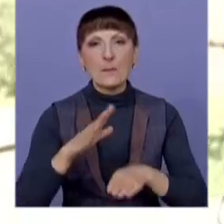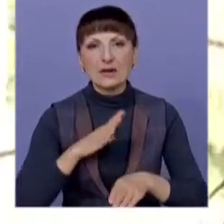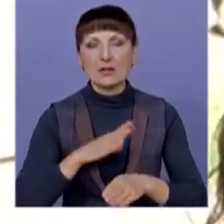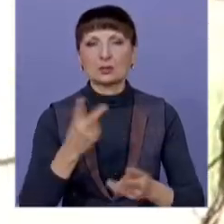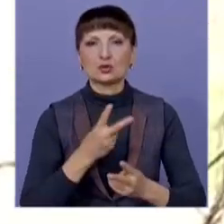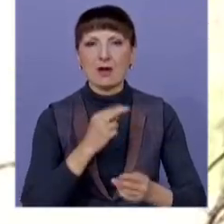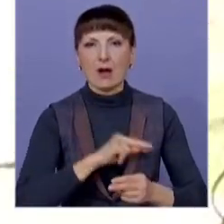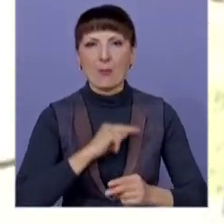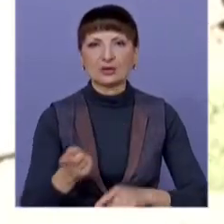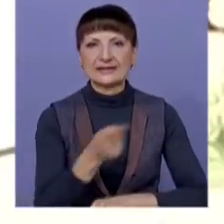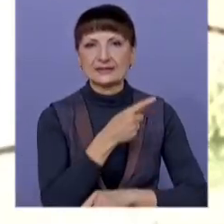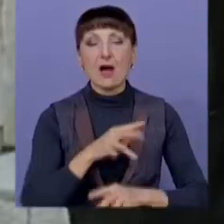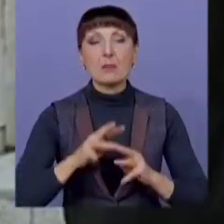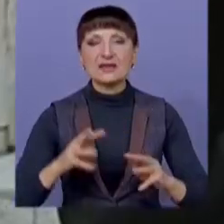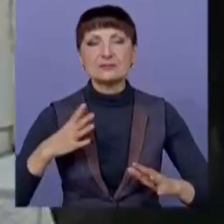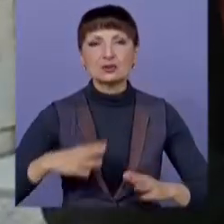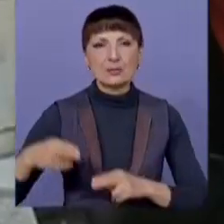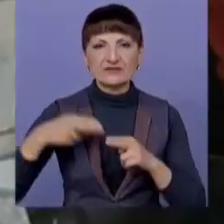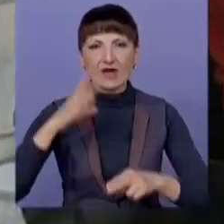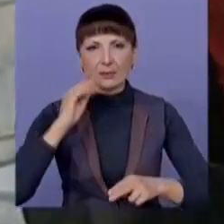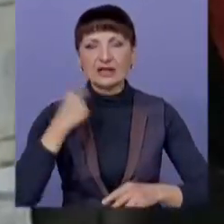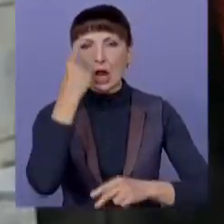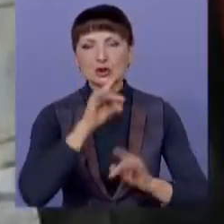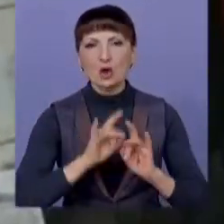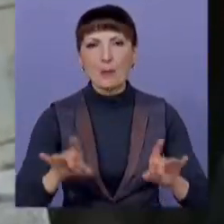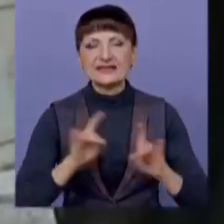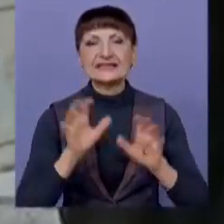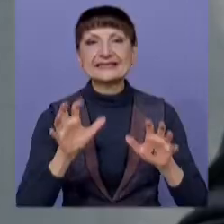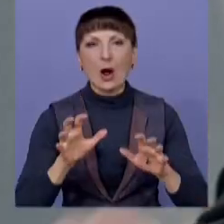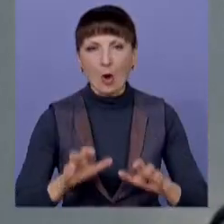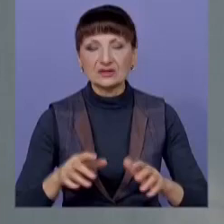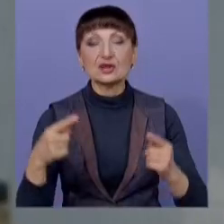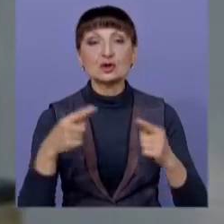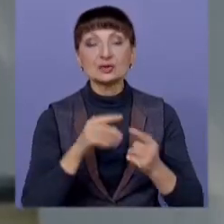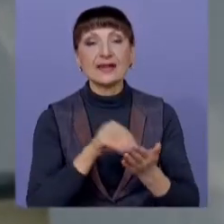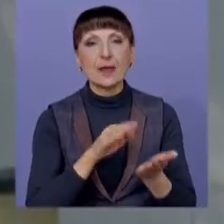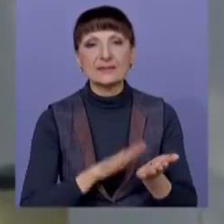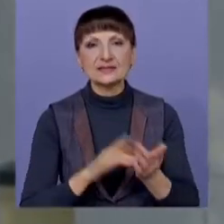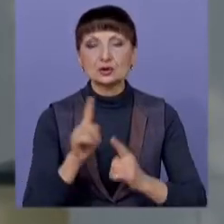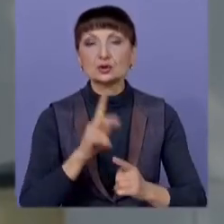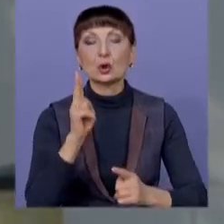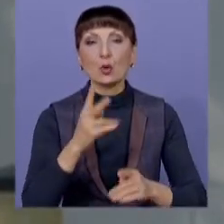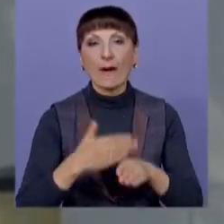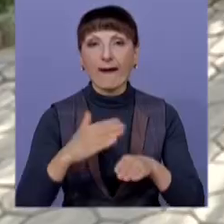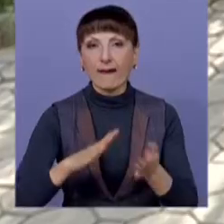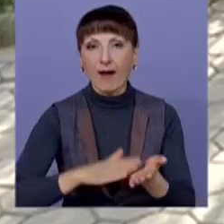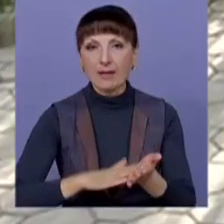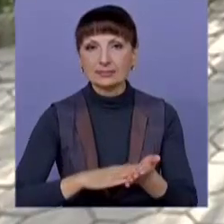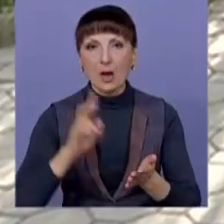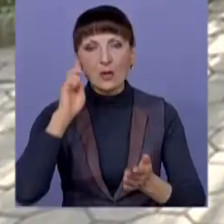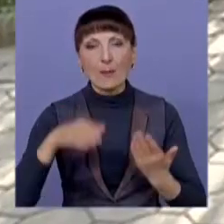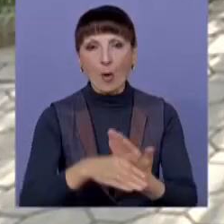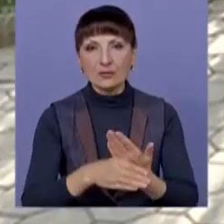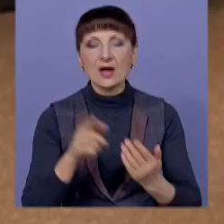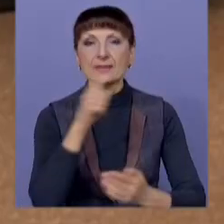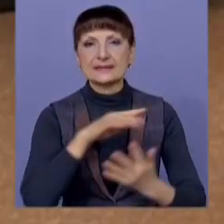молодых людей, министру пришлось прилететь в Алматы и лично объяснить нормы закона, где четко прописано, что обладатели грантов должны поработать в